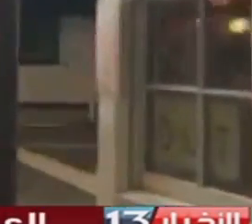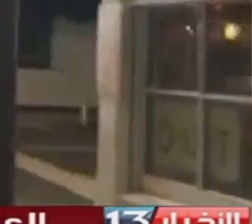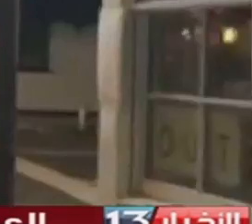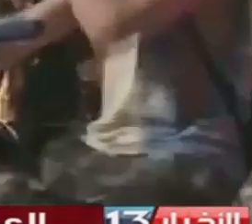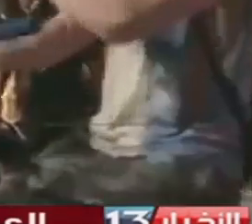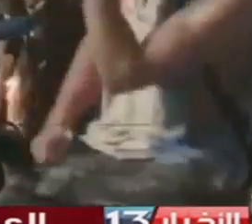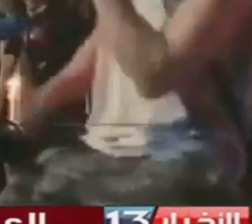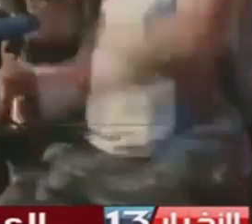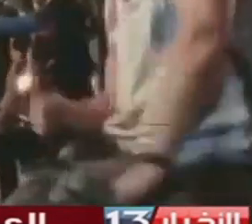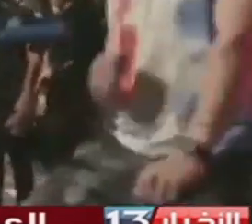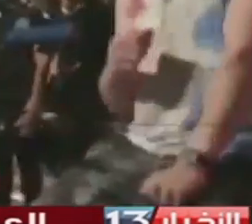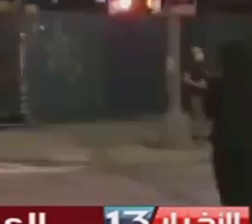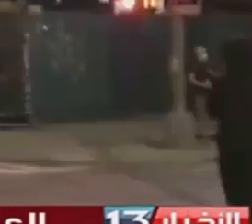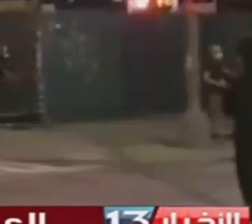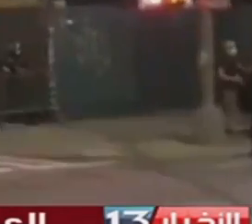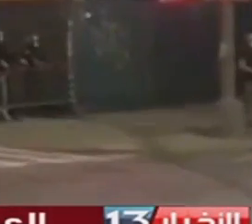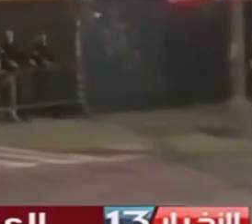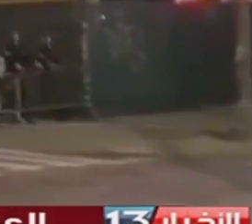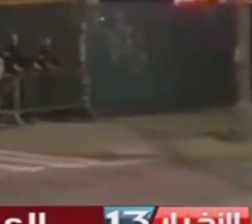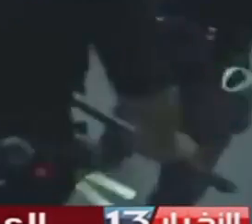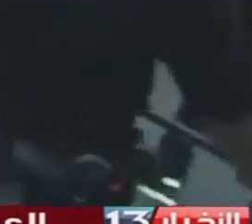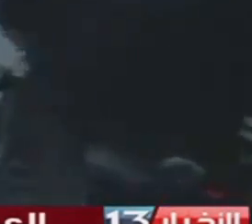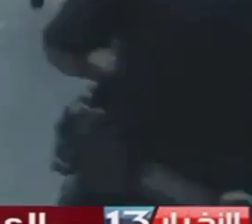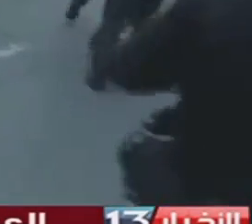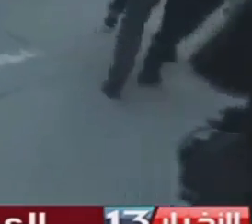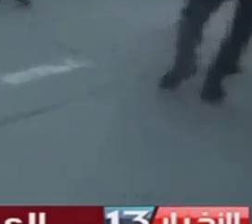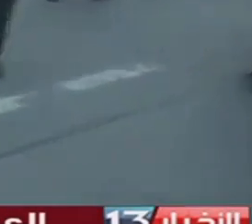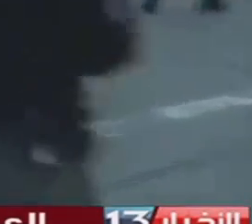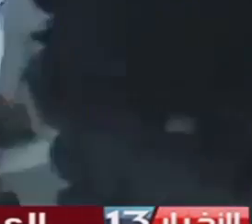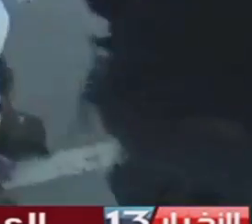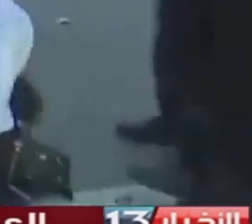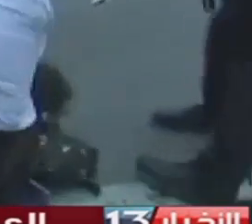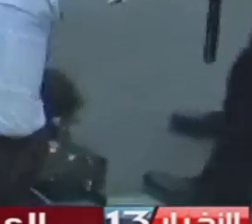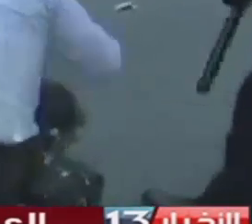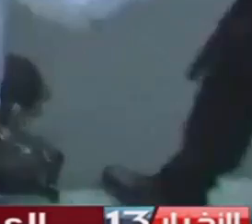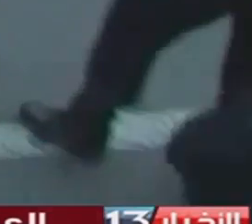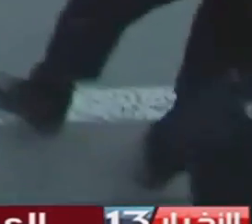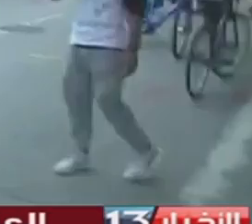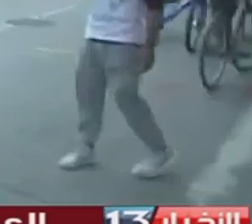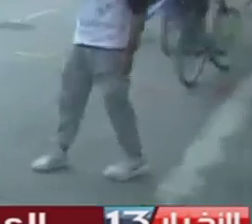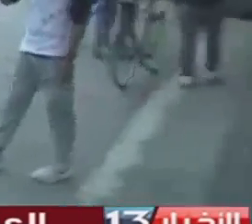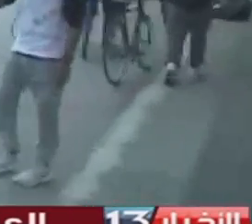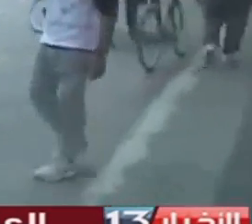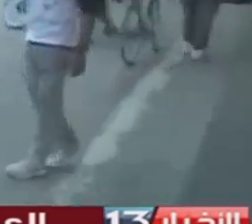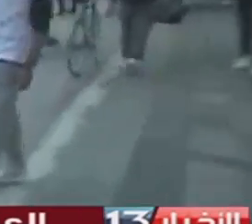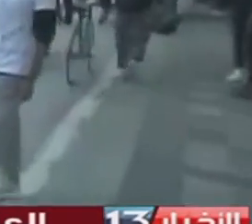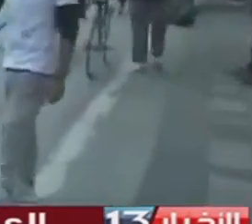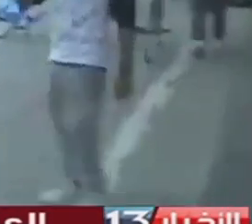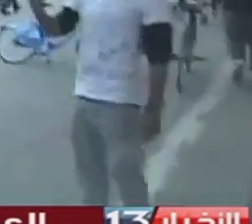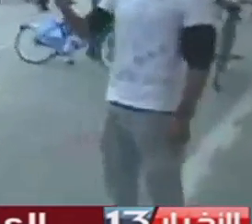تجدد المظاهرات اليوم الثامن على التوالي في مدن أمريكية، والجيش الأمريكي في حالة تأهب قصوى بالعاصمة واشنطن.